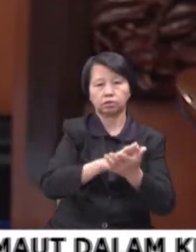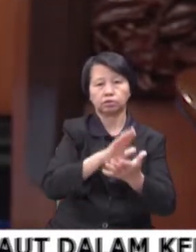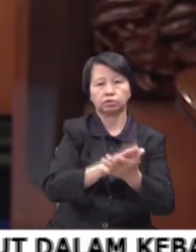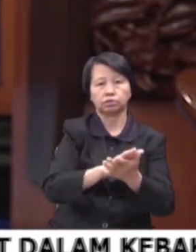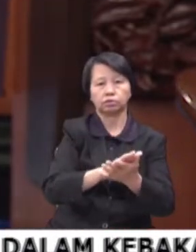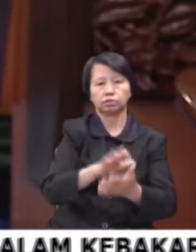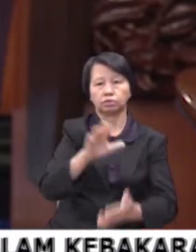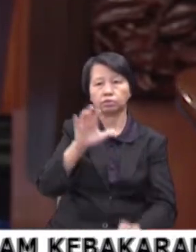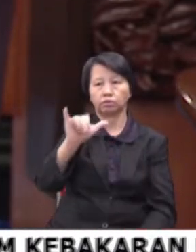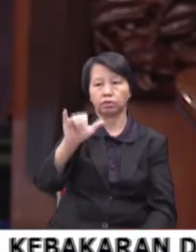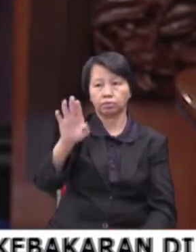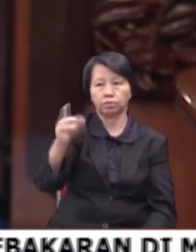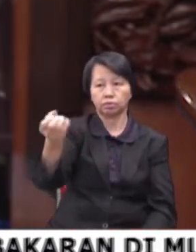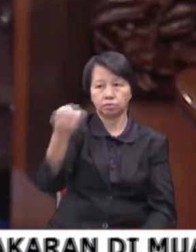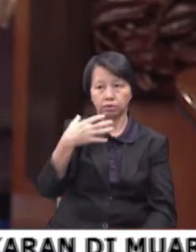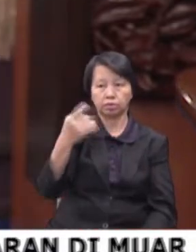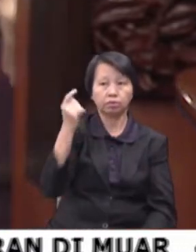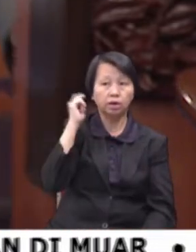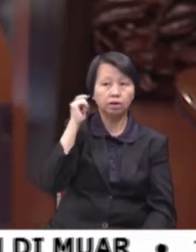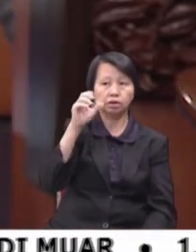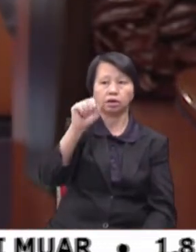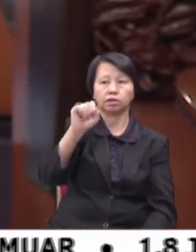yang tadi